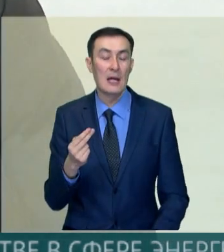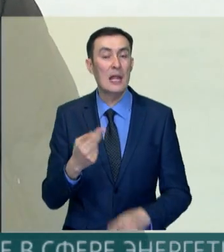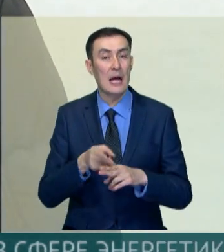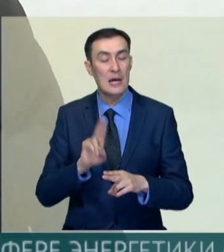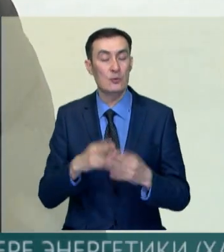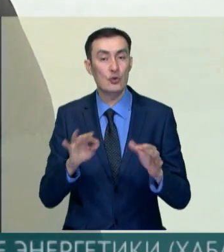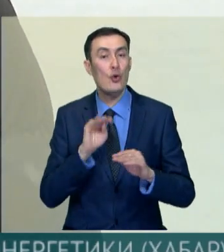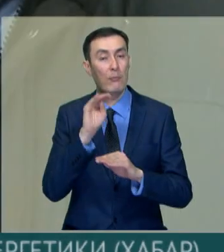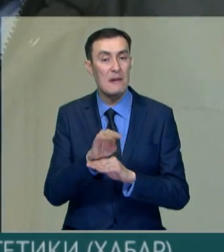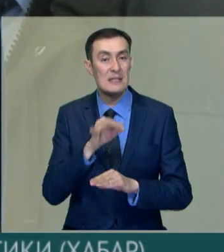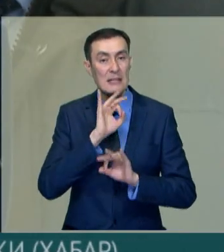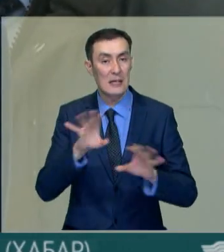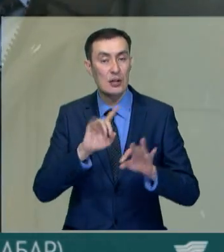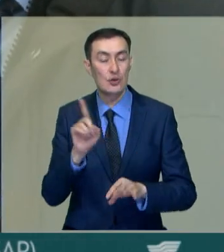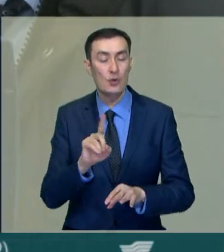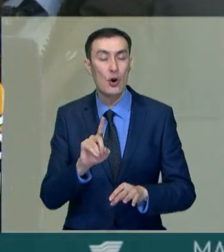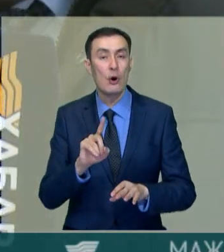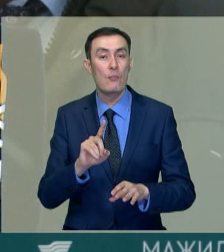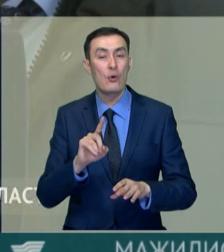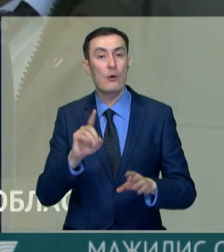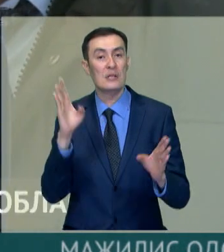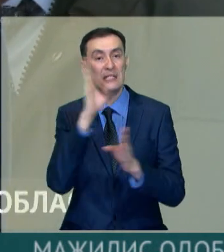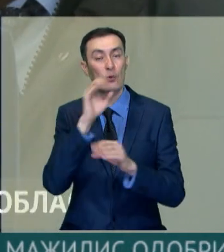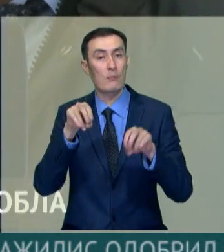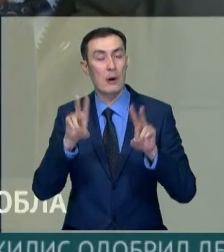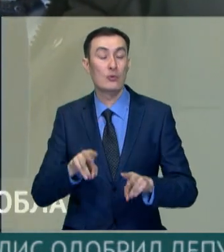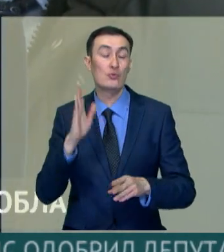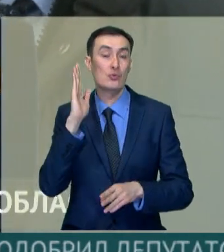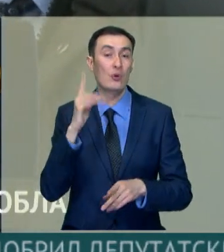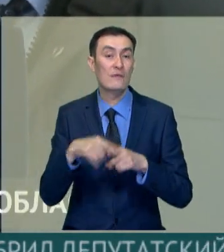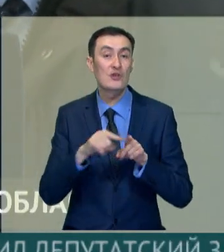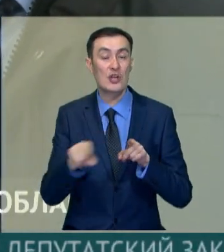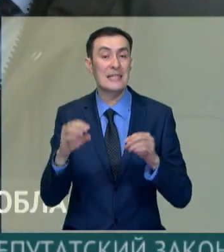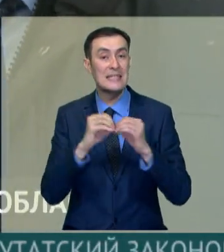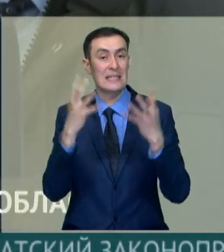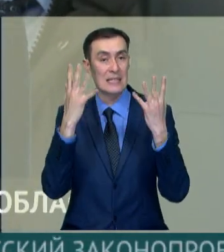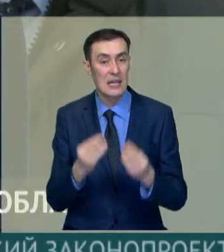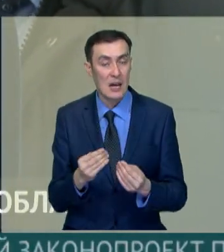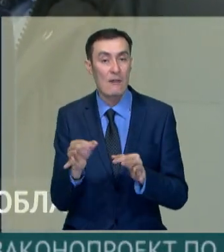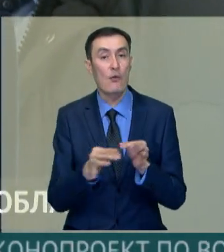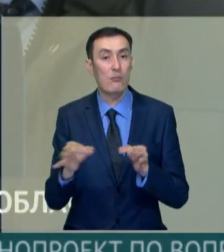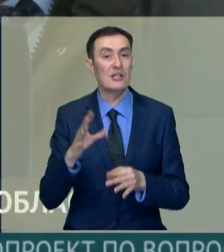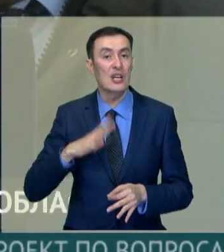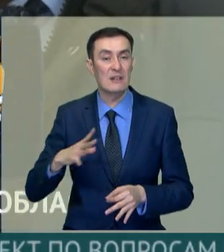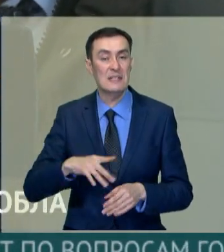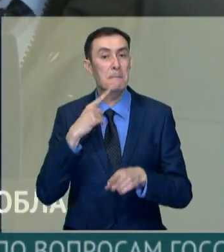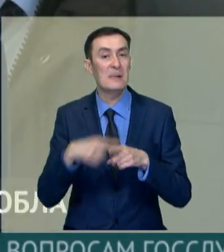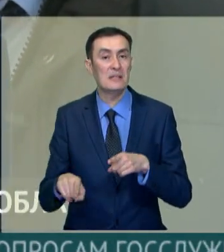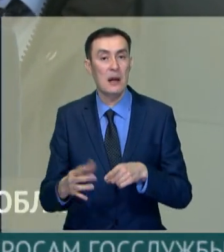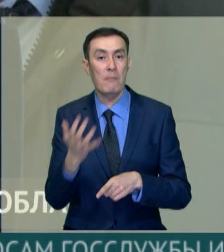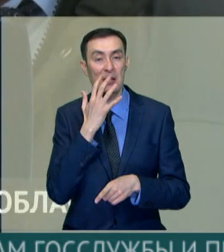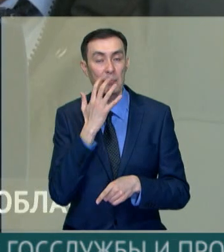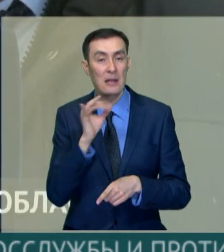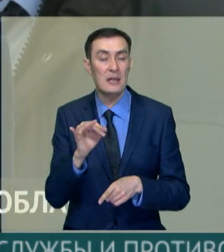мне остается только добавить, что по прогнозам синоптиков, в ближайшие 10 дней в регионе ожидается резкое потепление